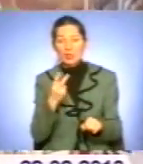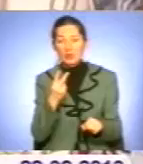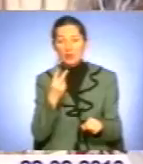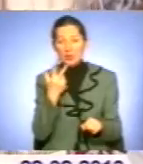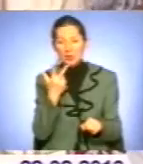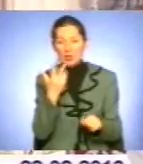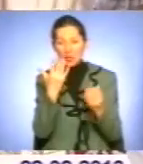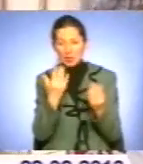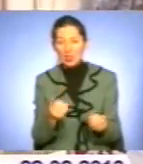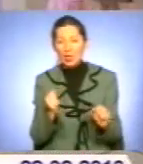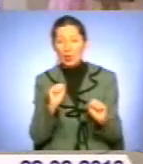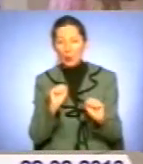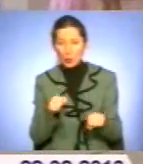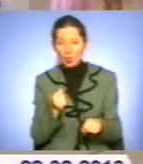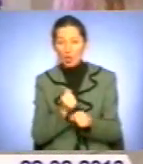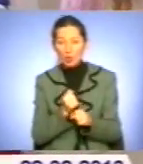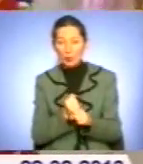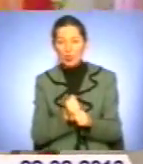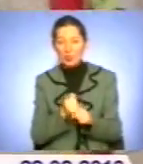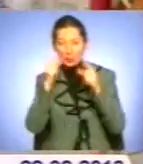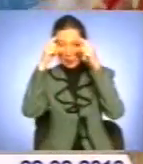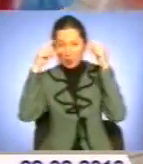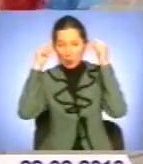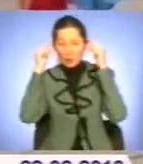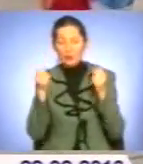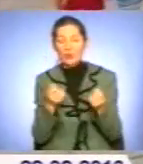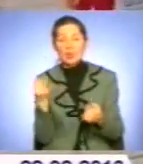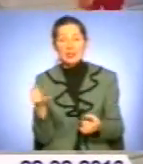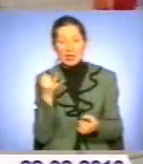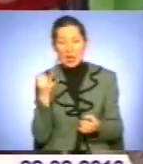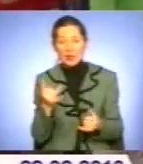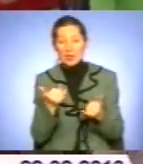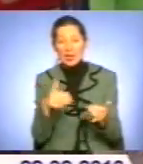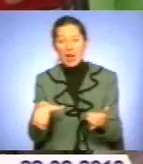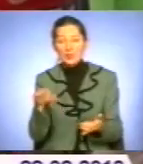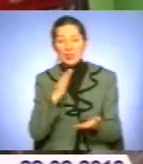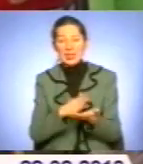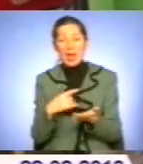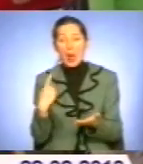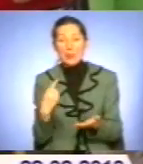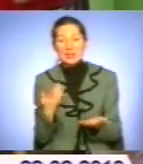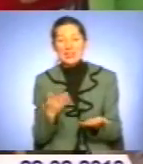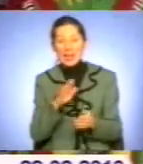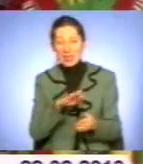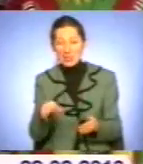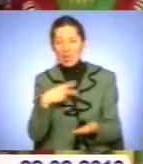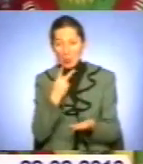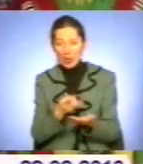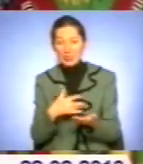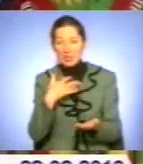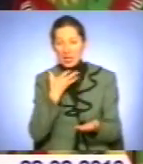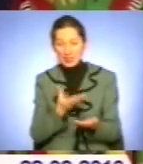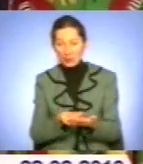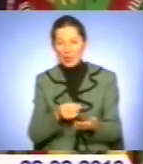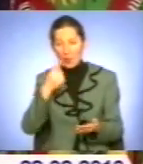2-3 можна зробити. Звісно, найцікавішими для усіх відвідувачів стали майстерні, де діти демонстрували свої уміння. Шили